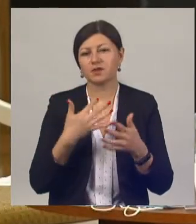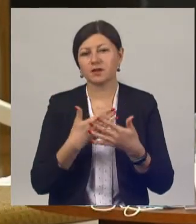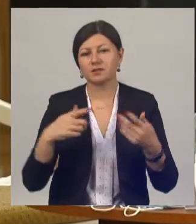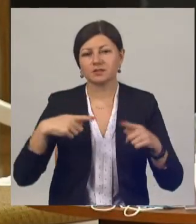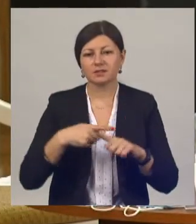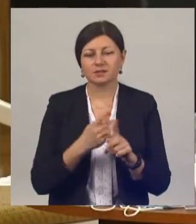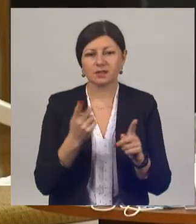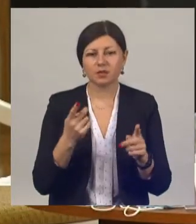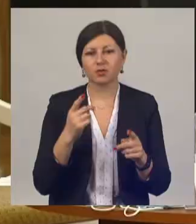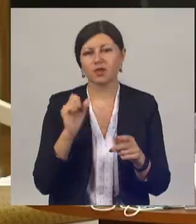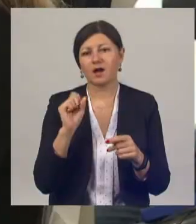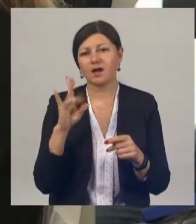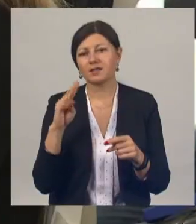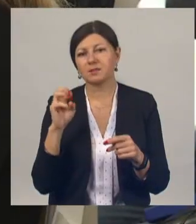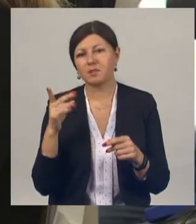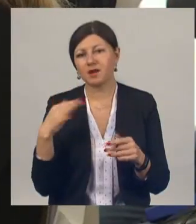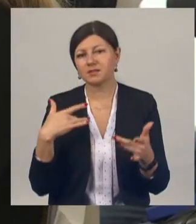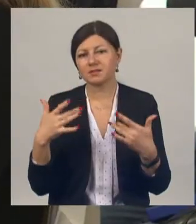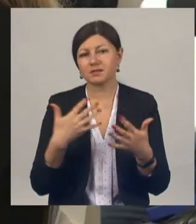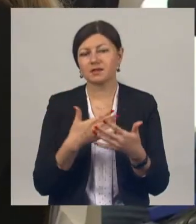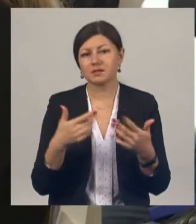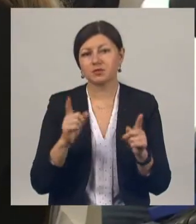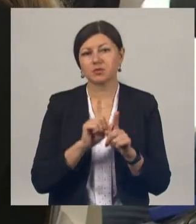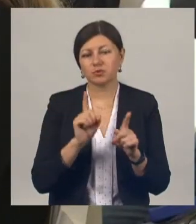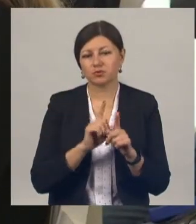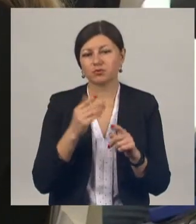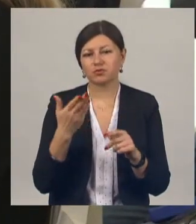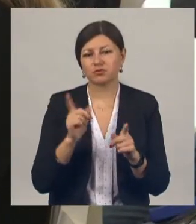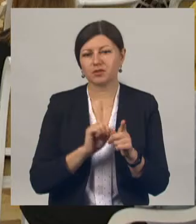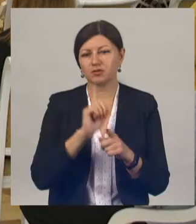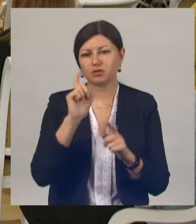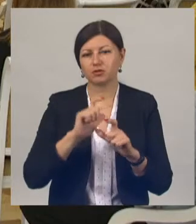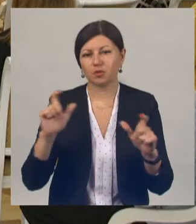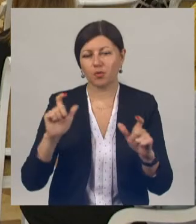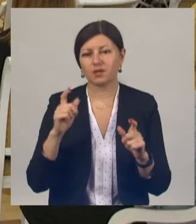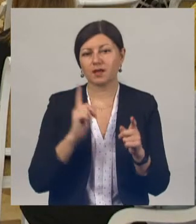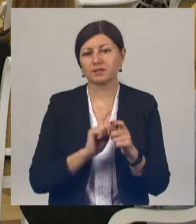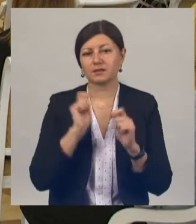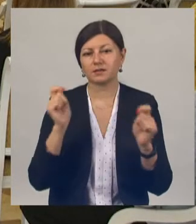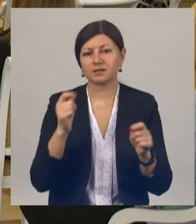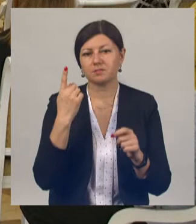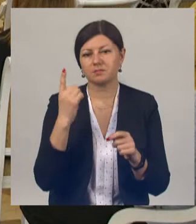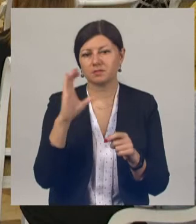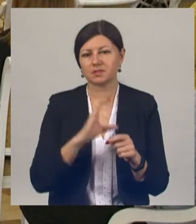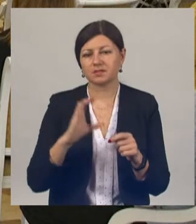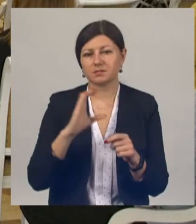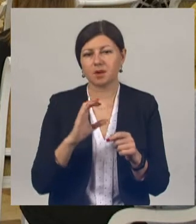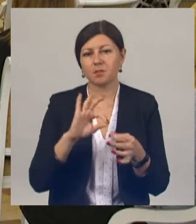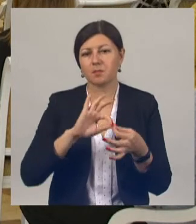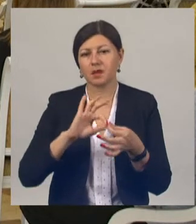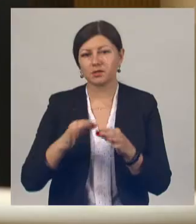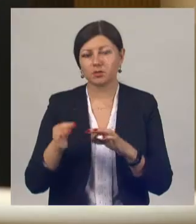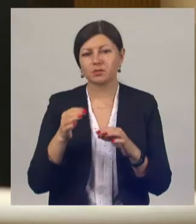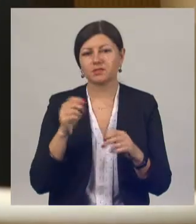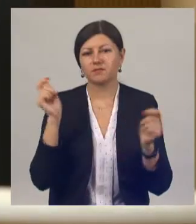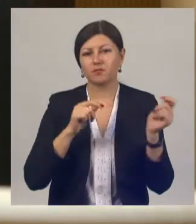технологий, 3D-графики и анимации, запускают школу креативных индустрий. Открытие 1 сентября. Подробности на форуме раскрыл